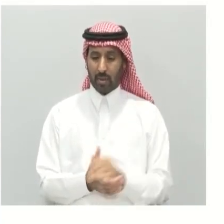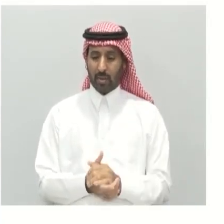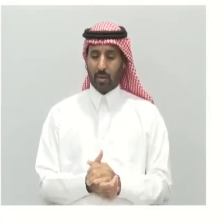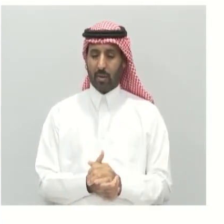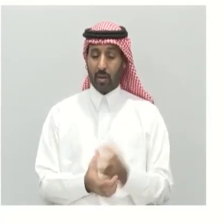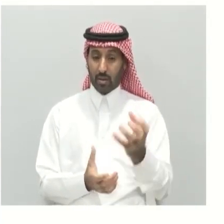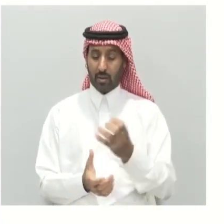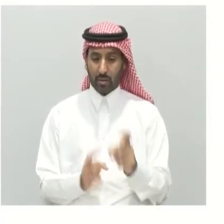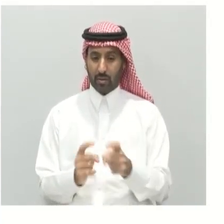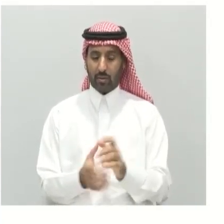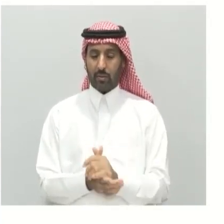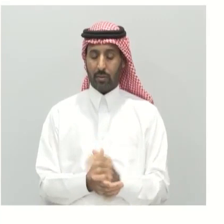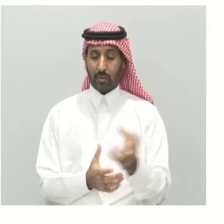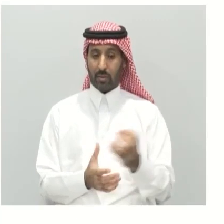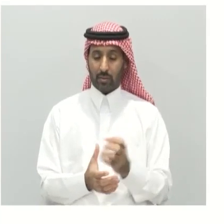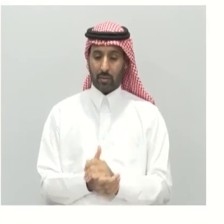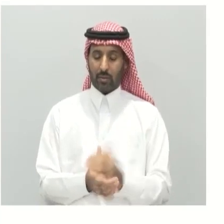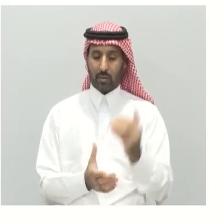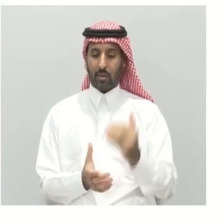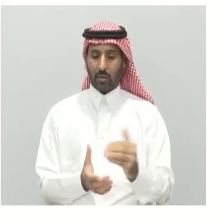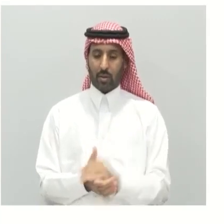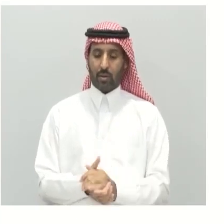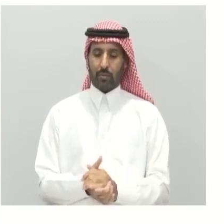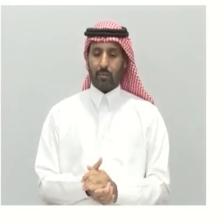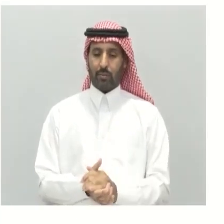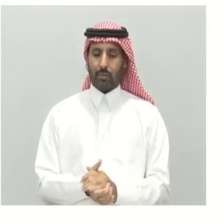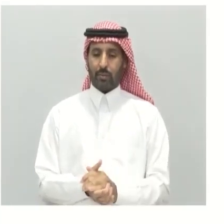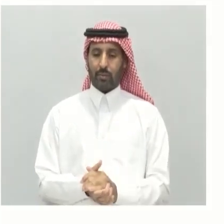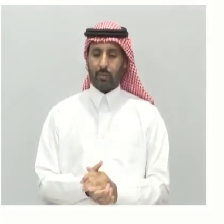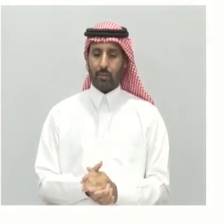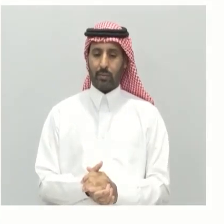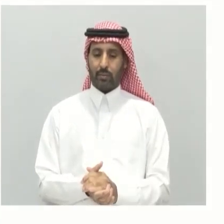والكسب عنده هنا اختزال والاختزال عند نروح لشيء اسمه العامل